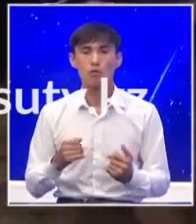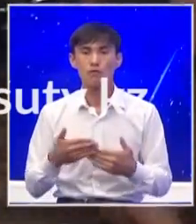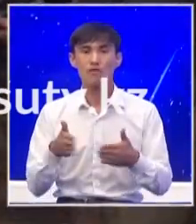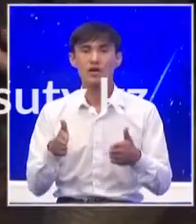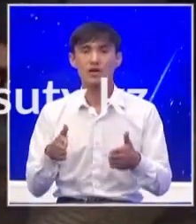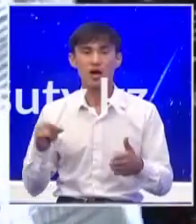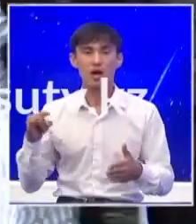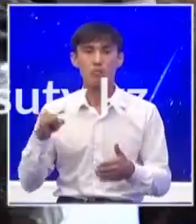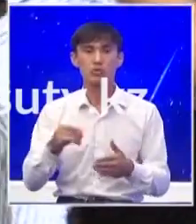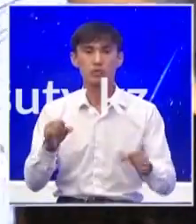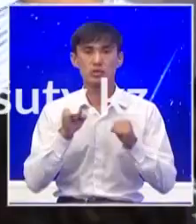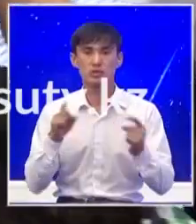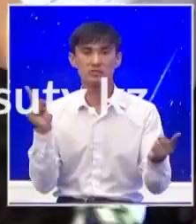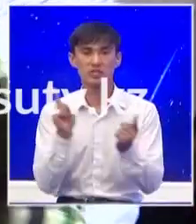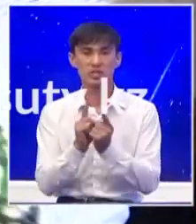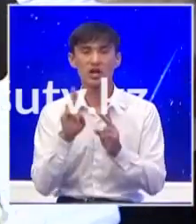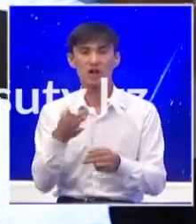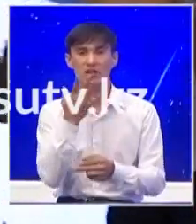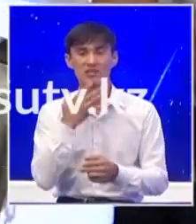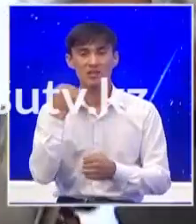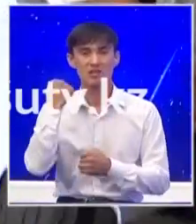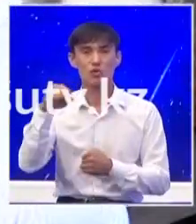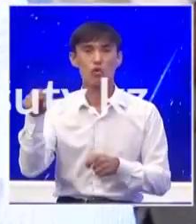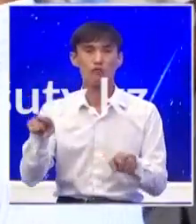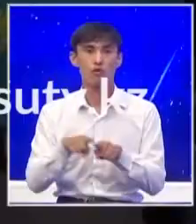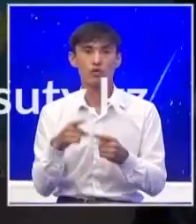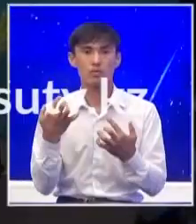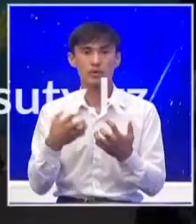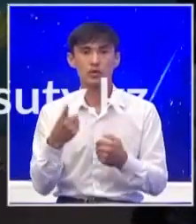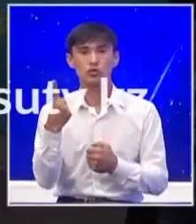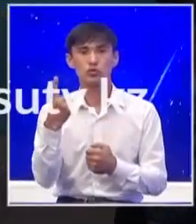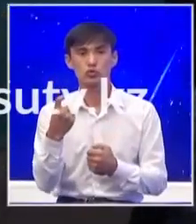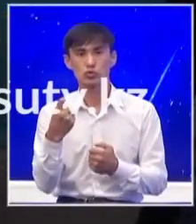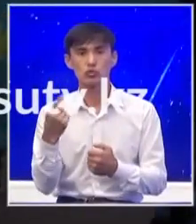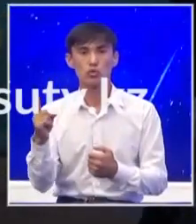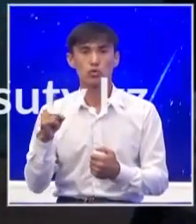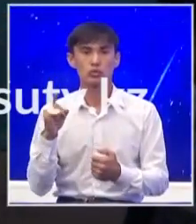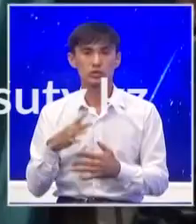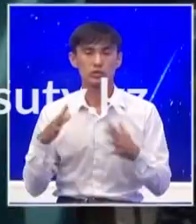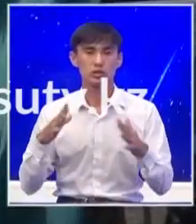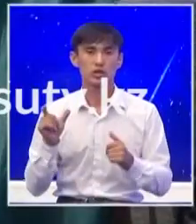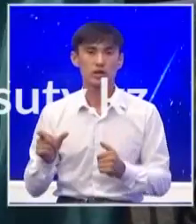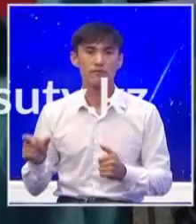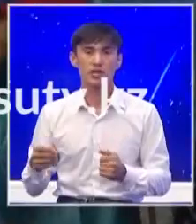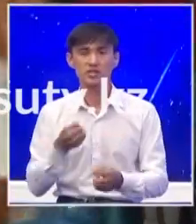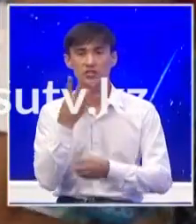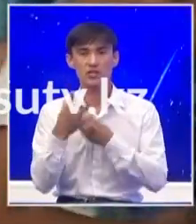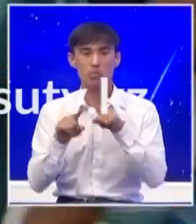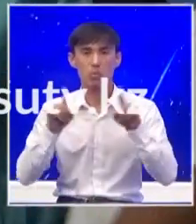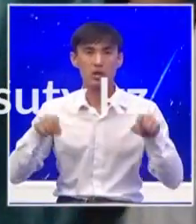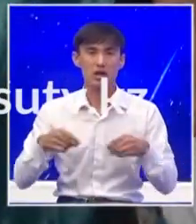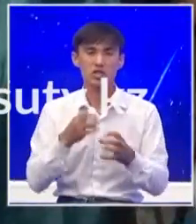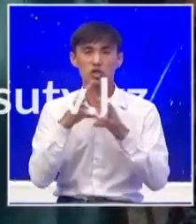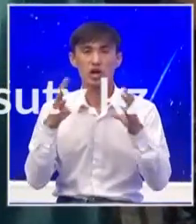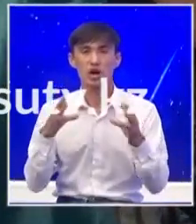аэропорта спортсменов встречали как национальных героев. Около VIP-входа их ждали более 100 человек с цветами, плакатами и